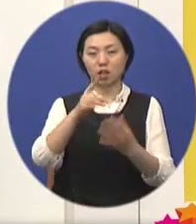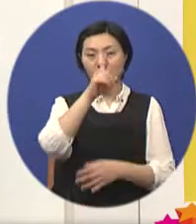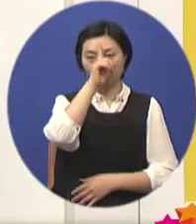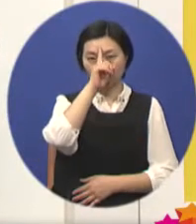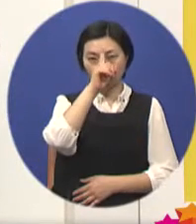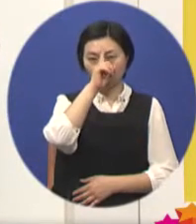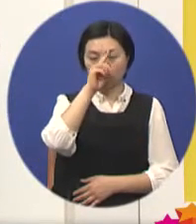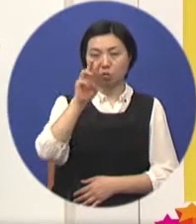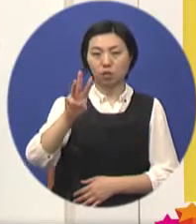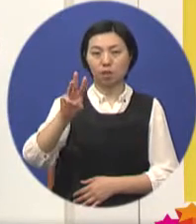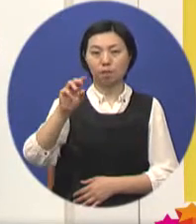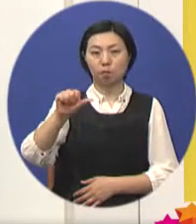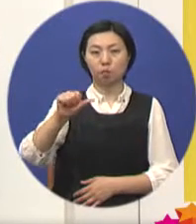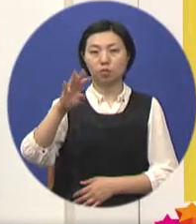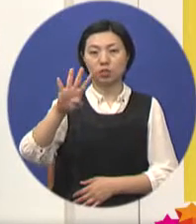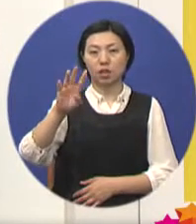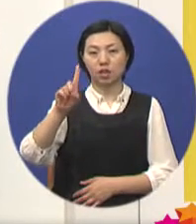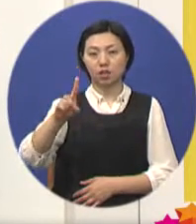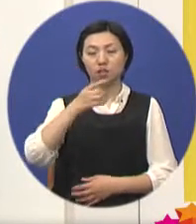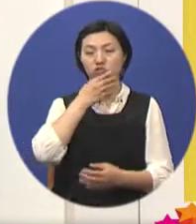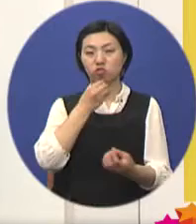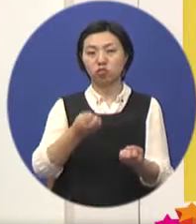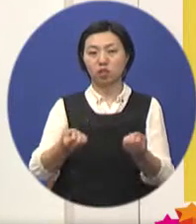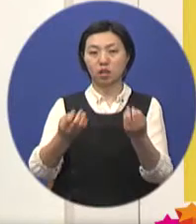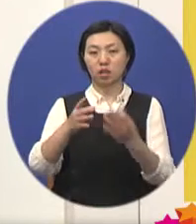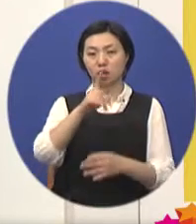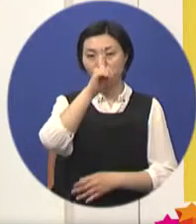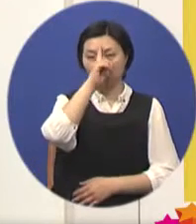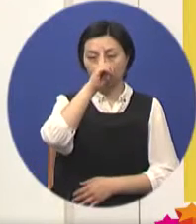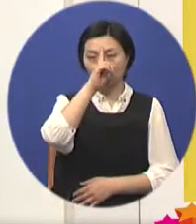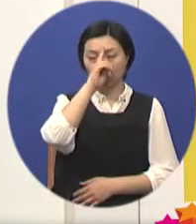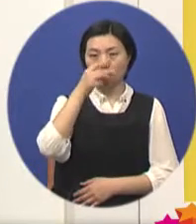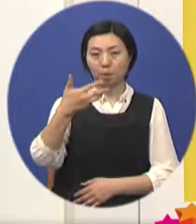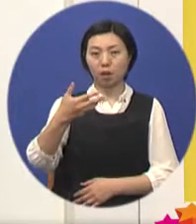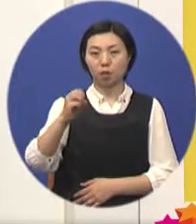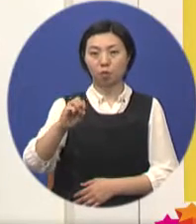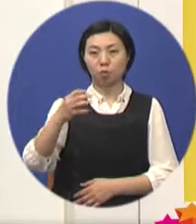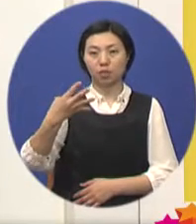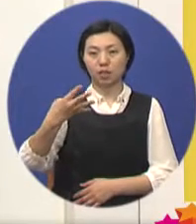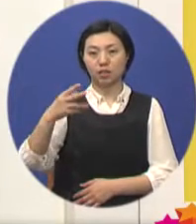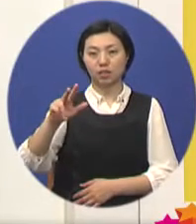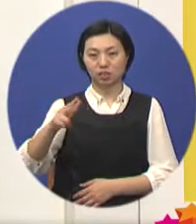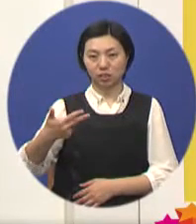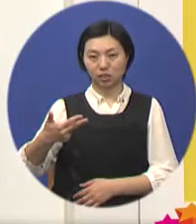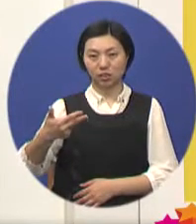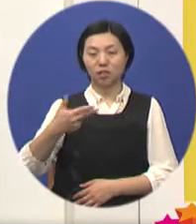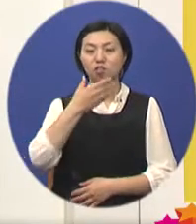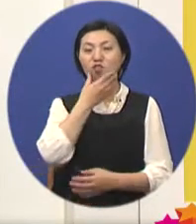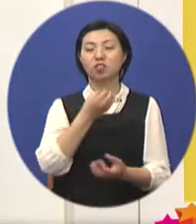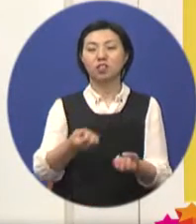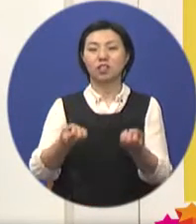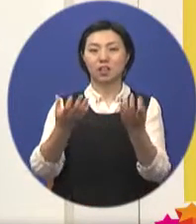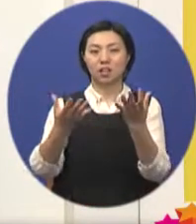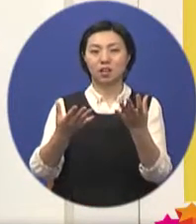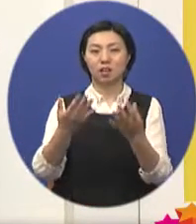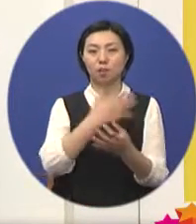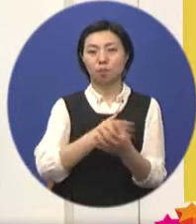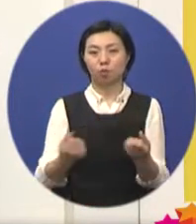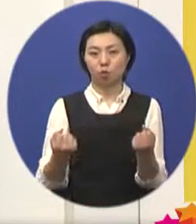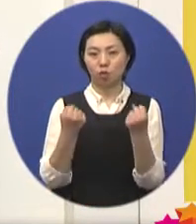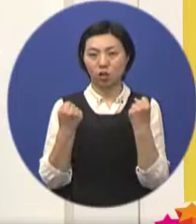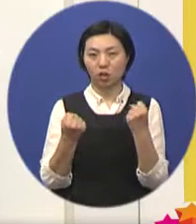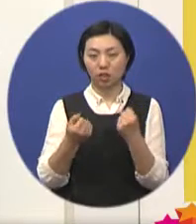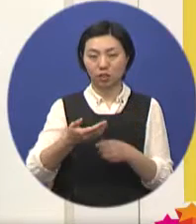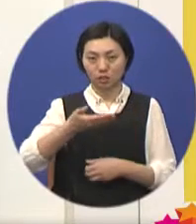010으로 시작하고요. 3541님 축하합니다. 010으로 시작됩니다. 8047님 네. 축하드립니다. 네, 건강식품